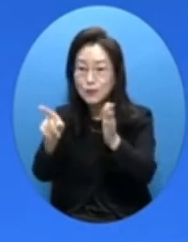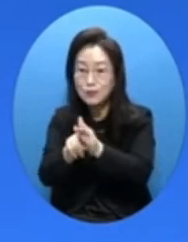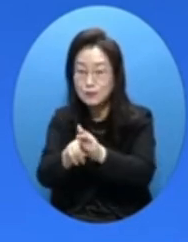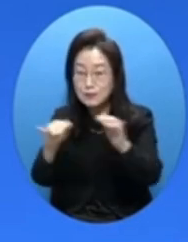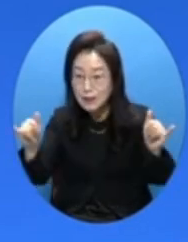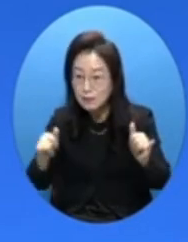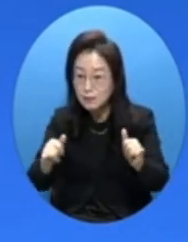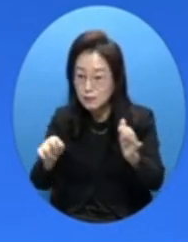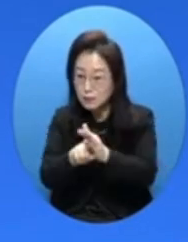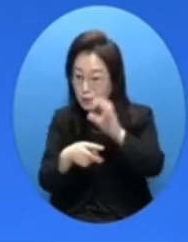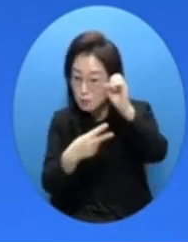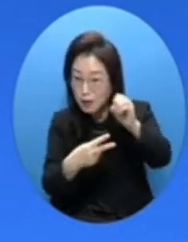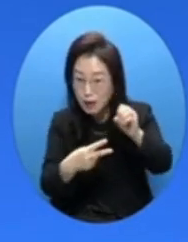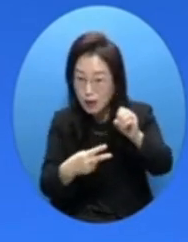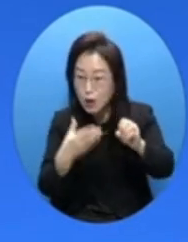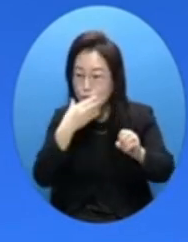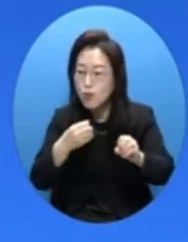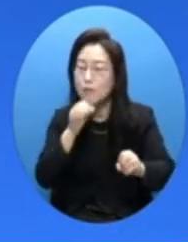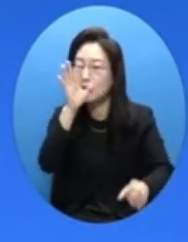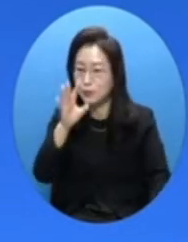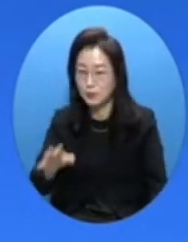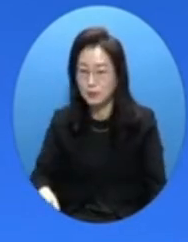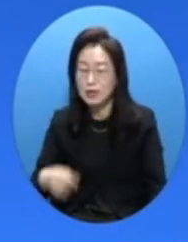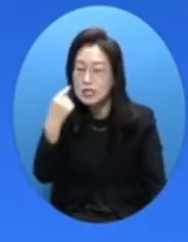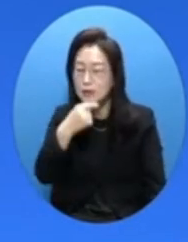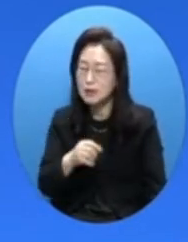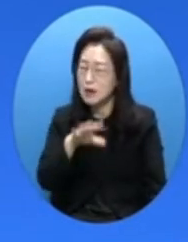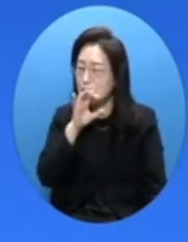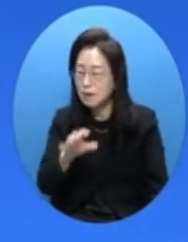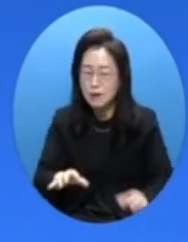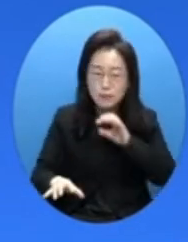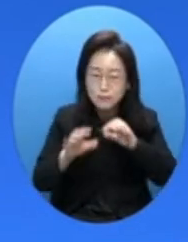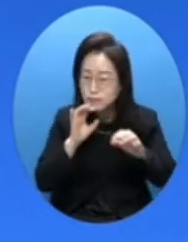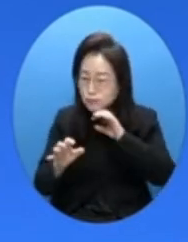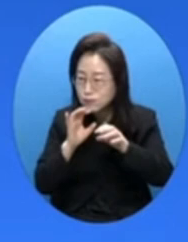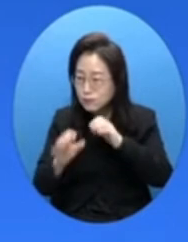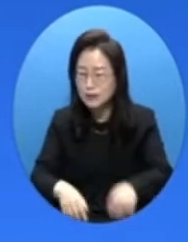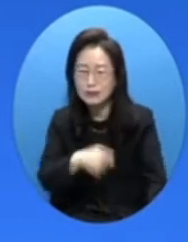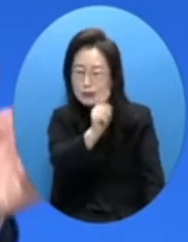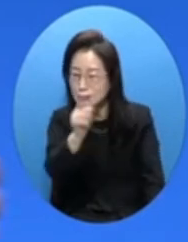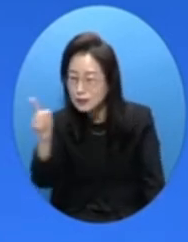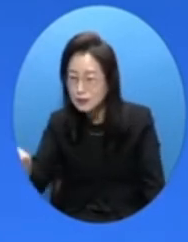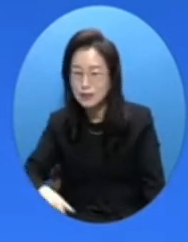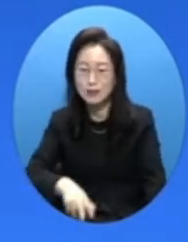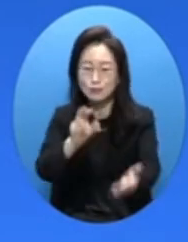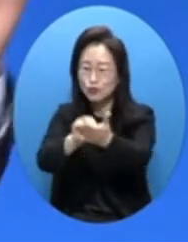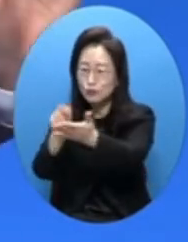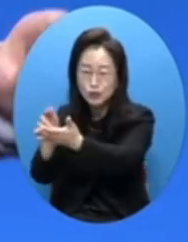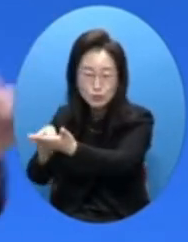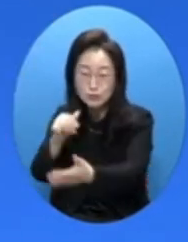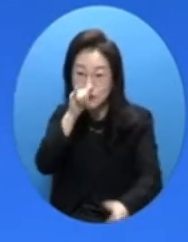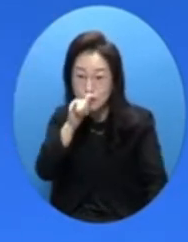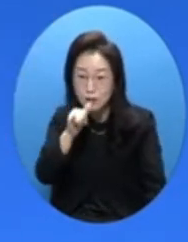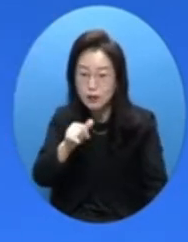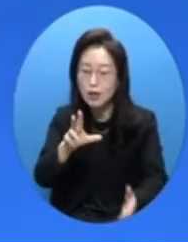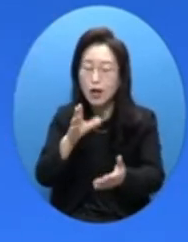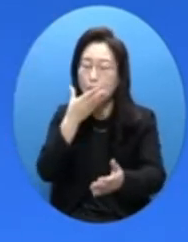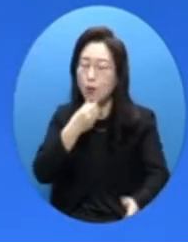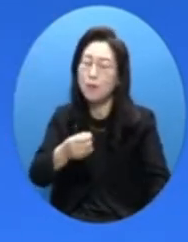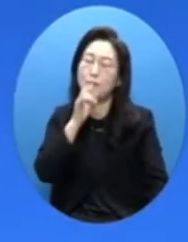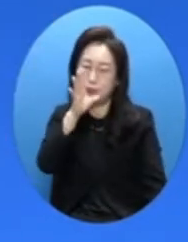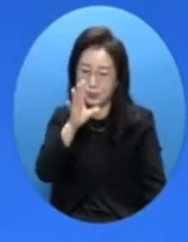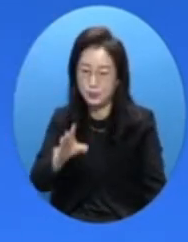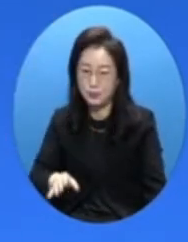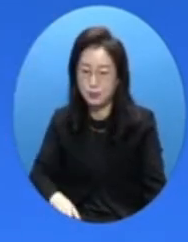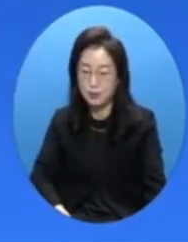모습으로 살면 절대로 복을 받지 못합니다. 입만 열면 불평하고 부정적인 말을 하고 남 탓하고 문제가 있다 하는 사람들은 절대 복을 못 받습니다.